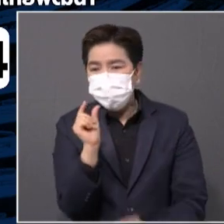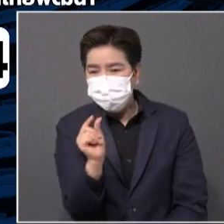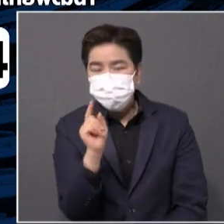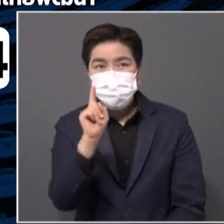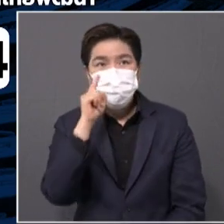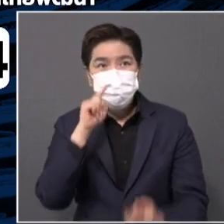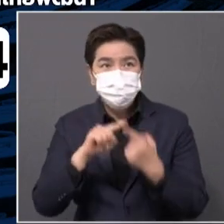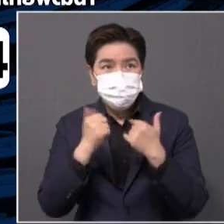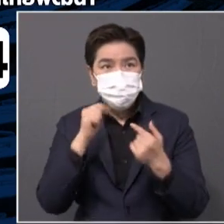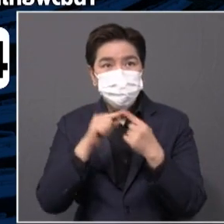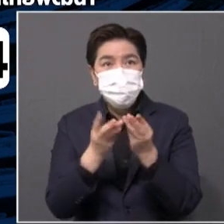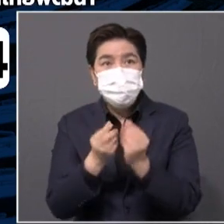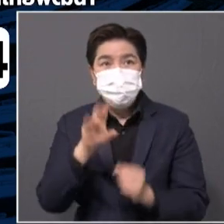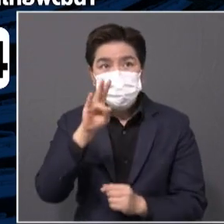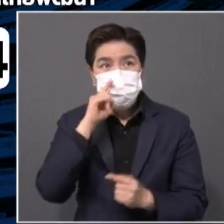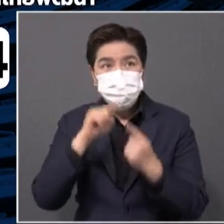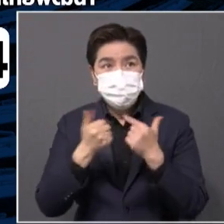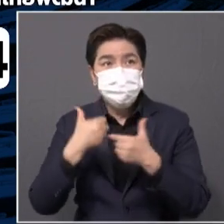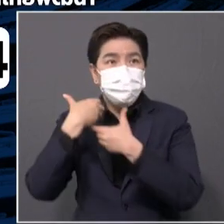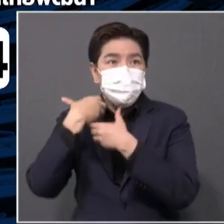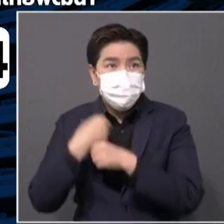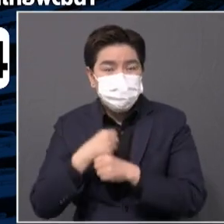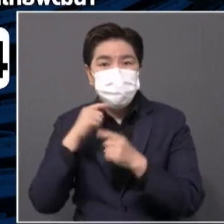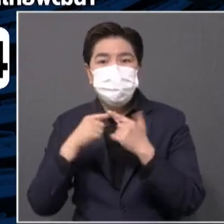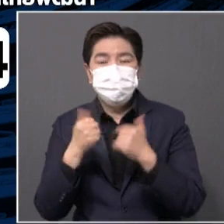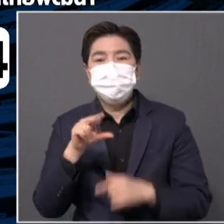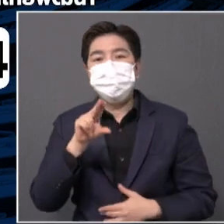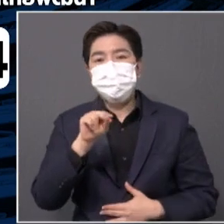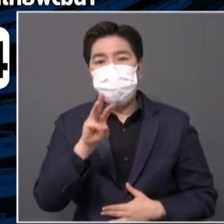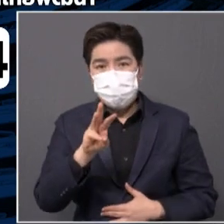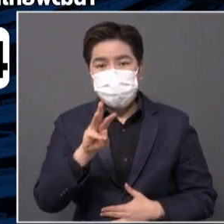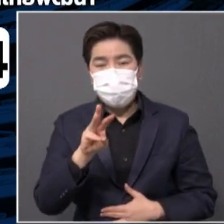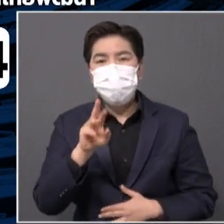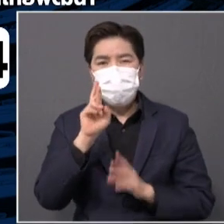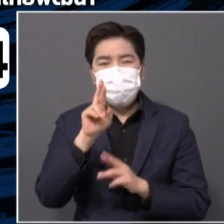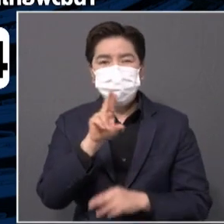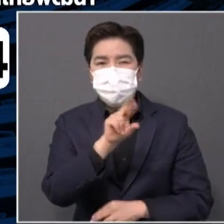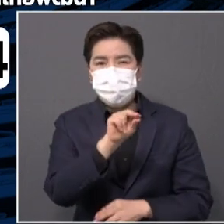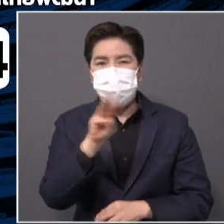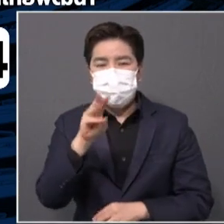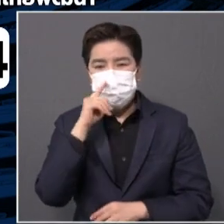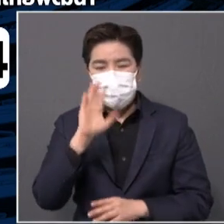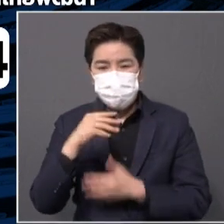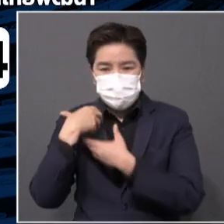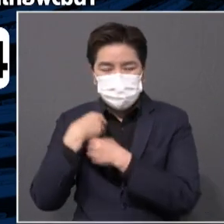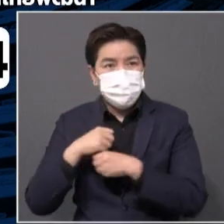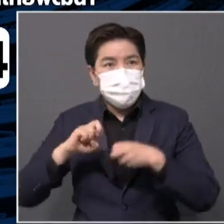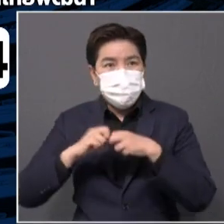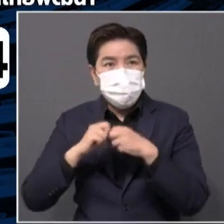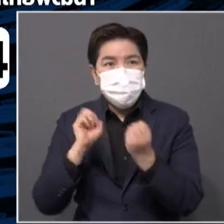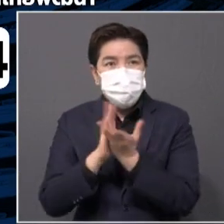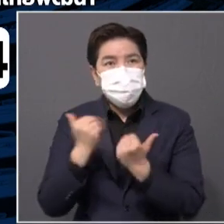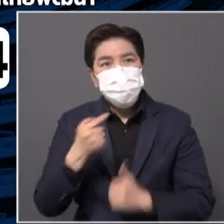ตัวเดียวก็คือเลข 7ค่ะส่วนประชาธิปัตย์ 36อันนี้ต้องระวังนิดนึงนะคะสำหรับประชาธิปัตย์เนี่ย